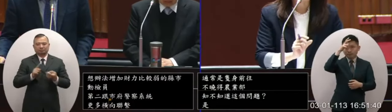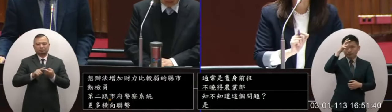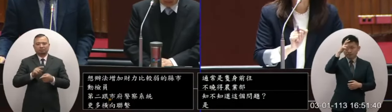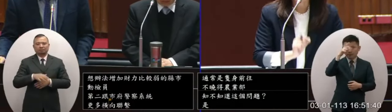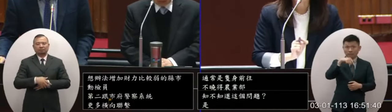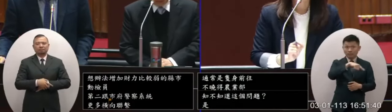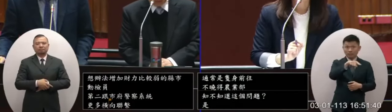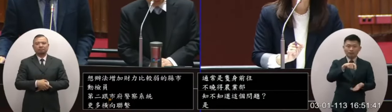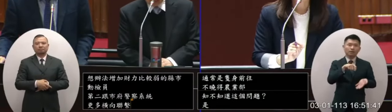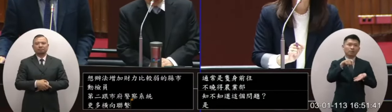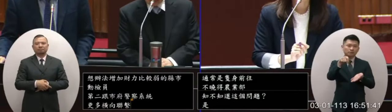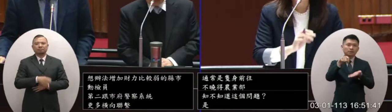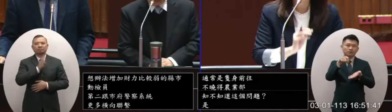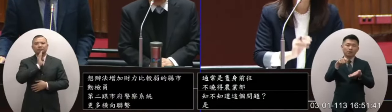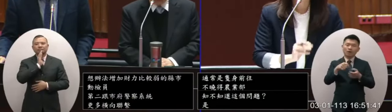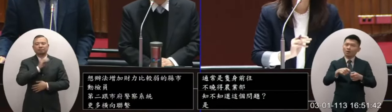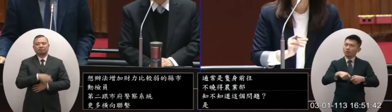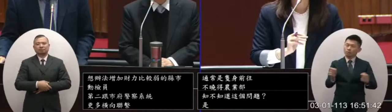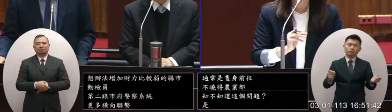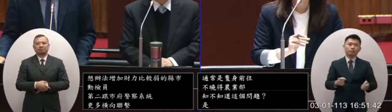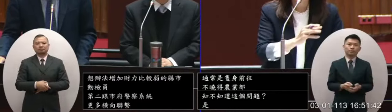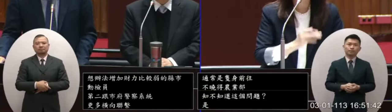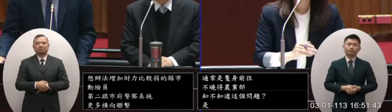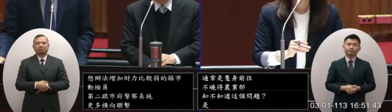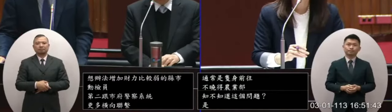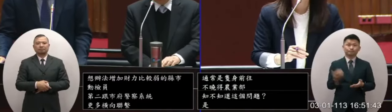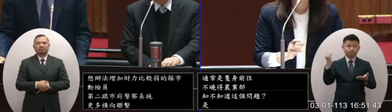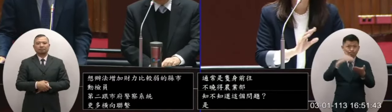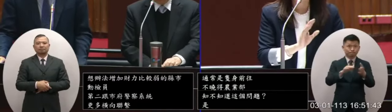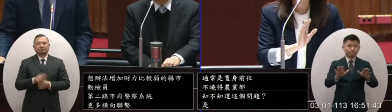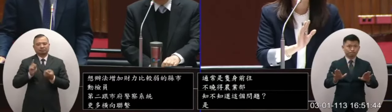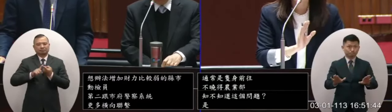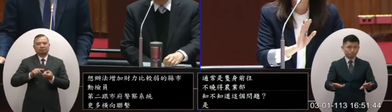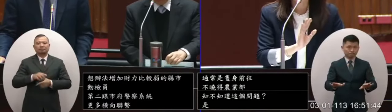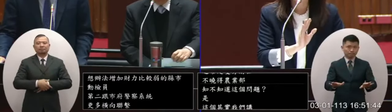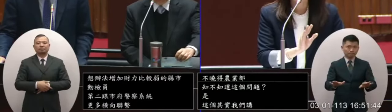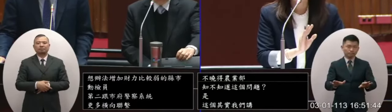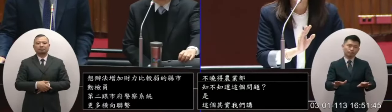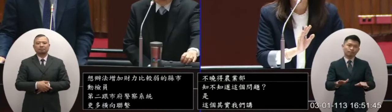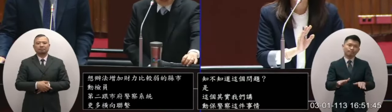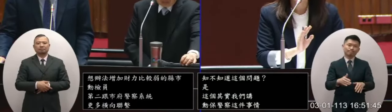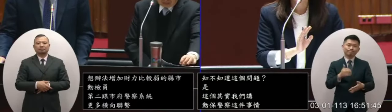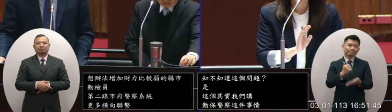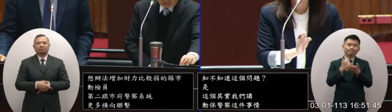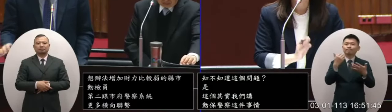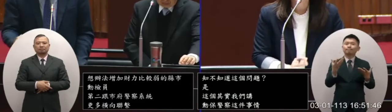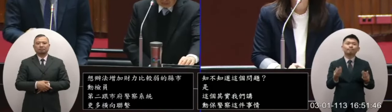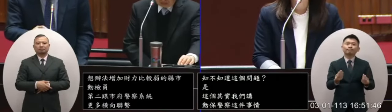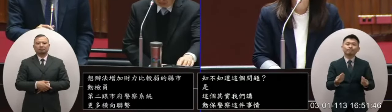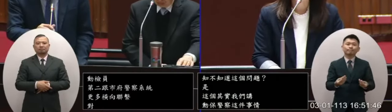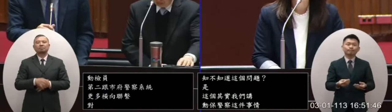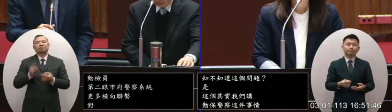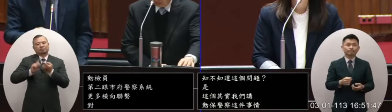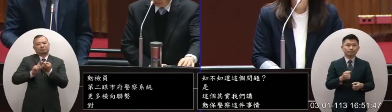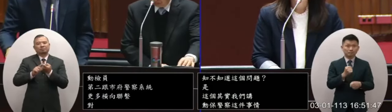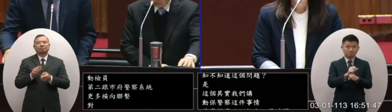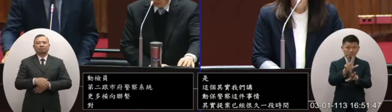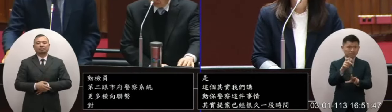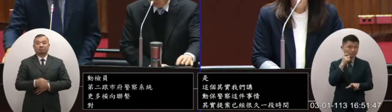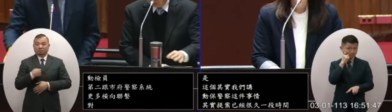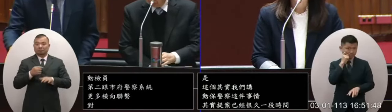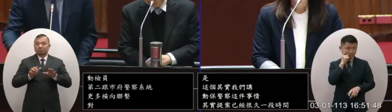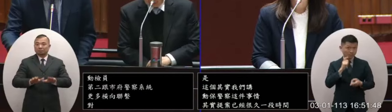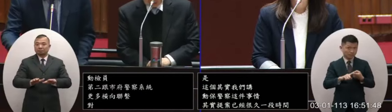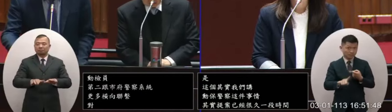提案已经很久的一段时间，但是一直到目前为止，其实我们是没办法落实这个制度的，对不对？ 对，我们现在就